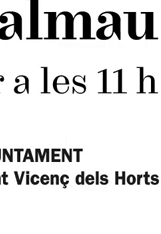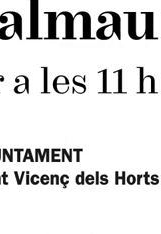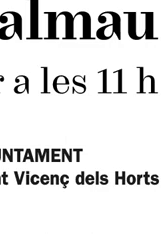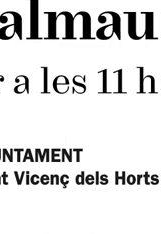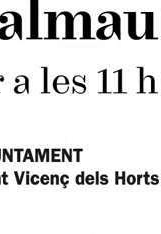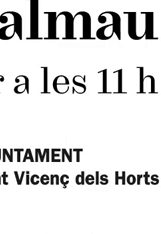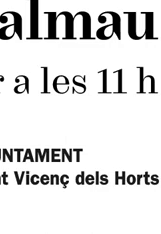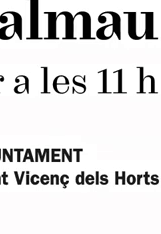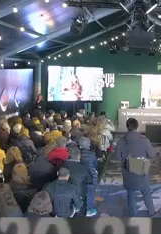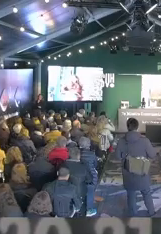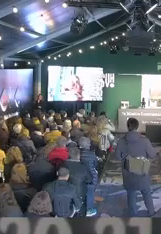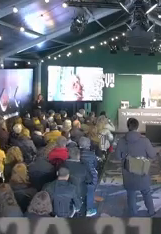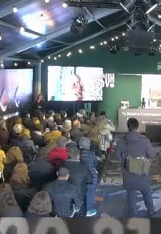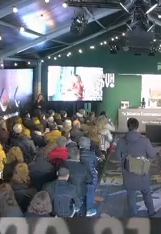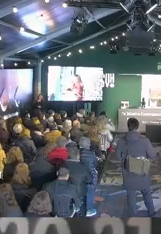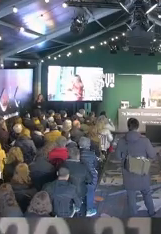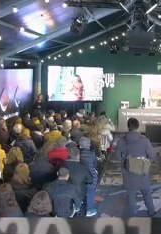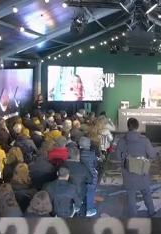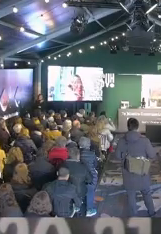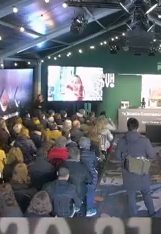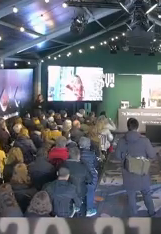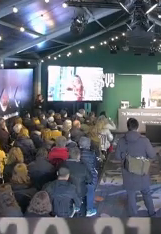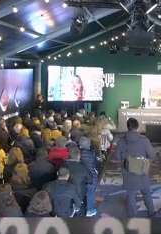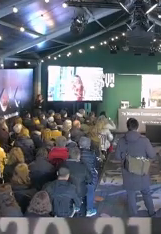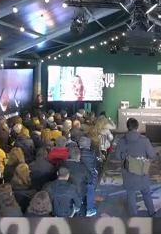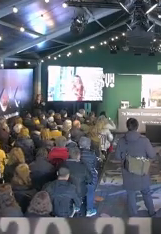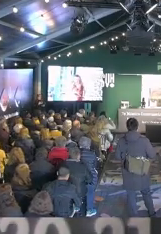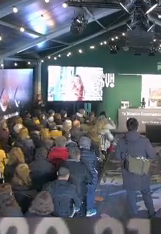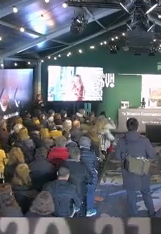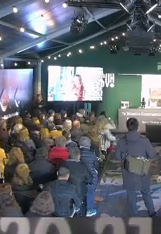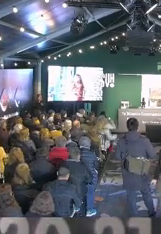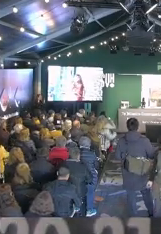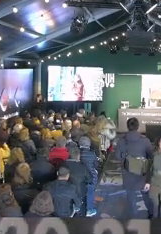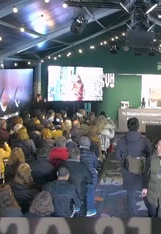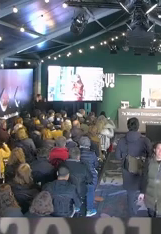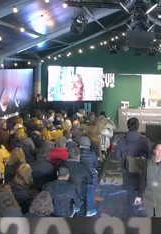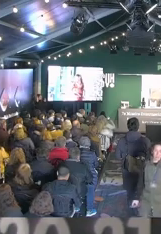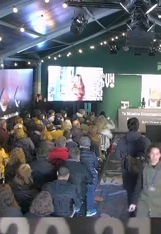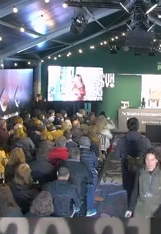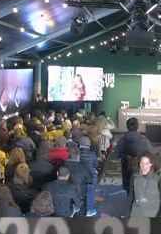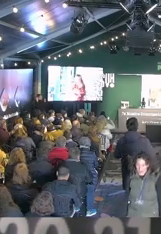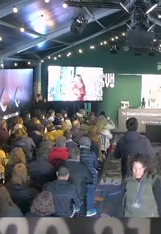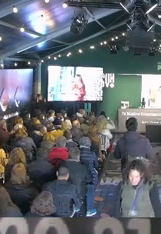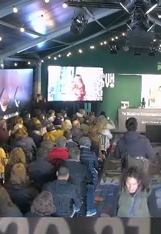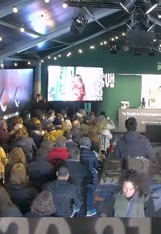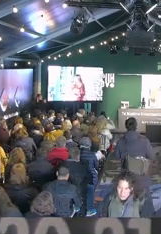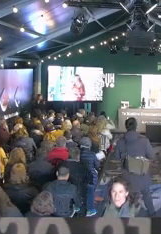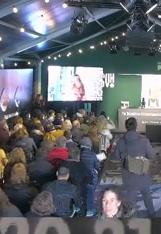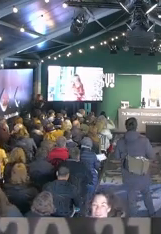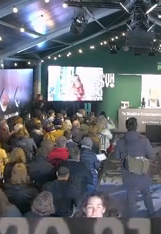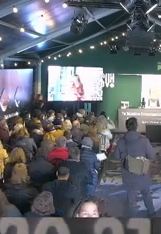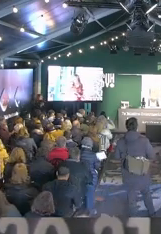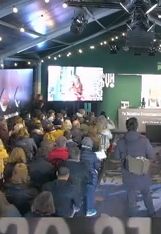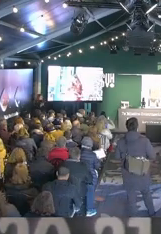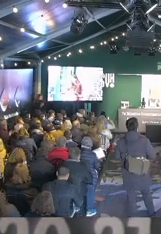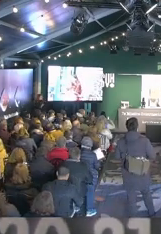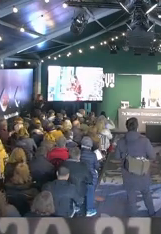és aquí, però li donem la benvinguda i esperem que ara aquí. Sí, hola. Fort aplaudiment. Gràcies, moltes gràcies.